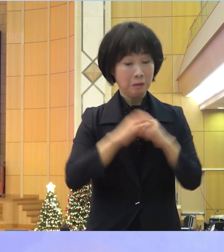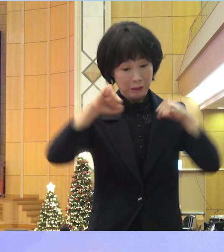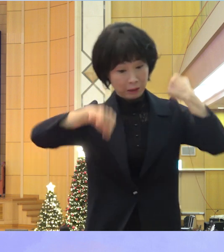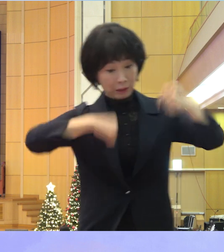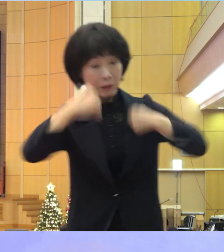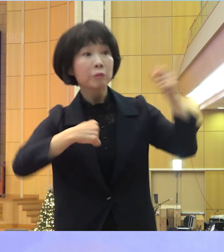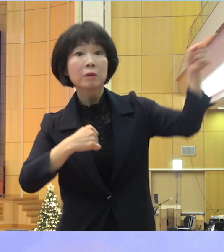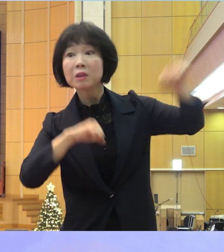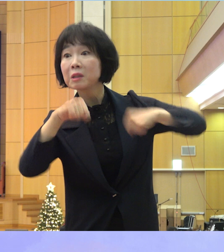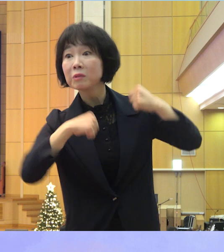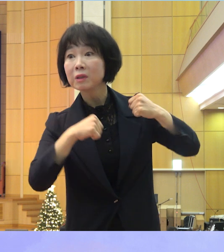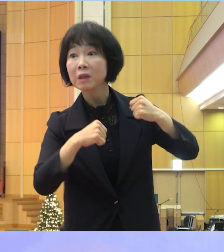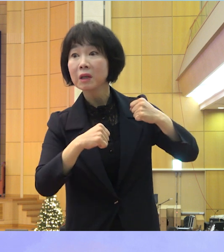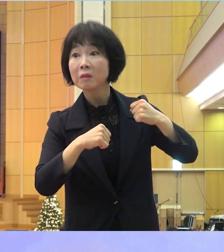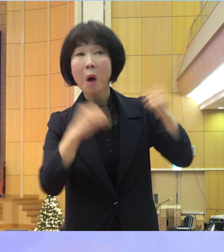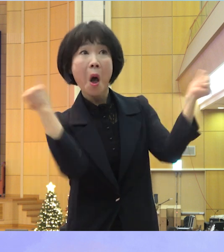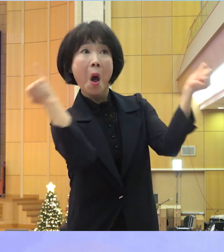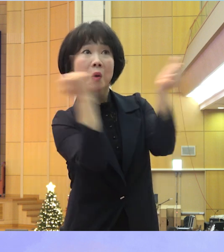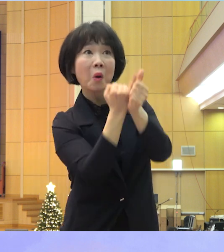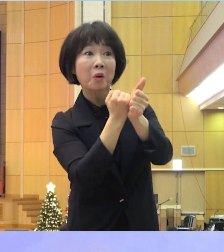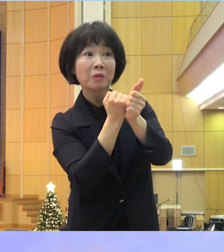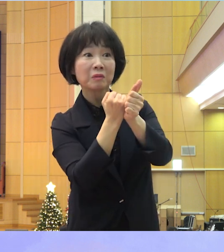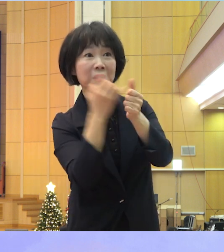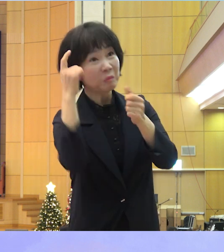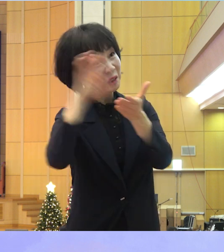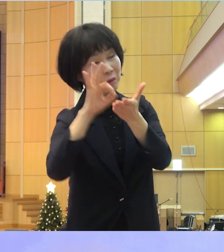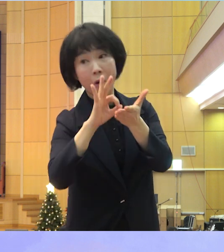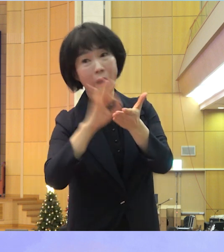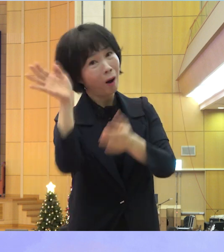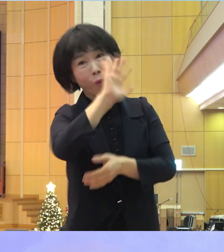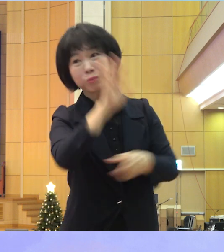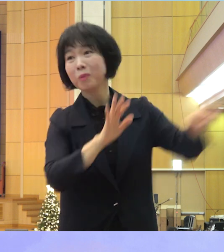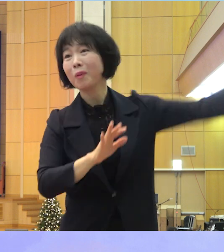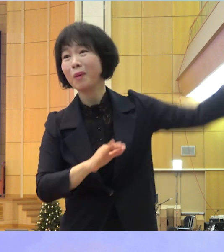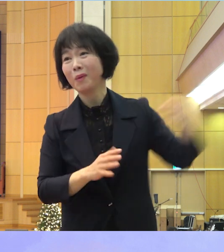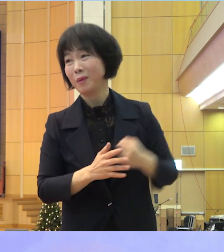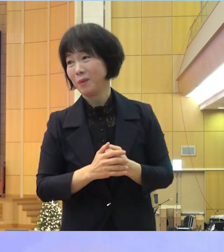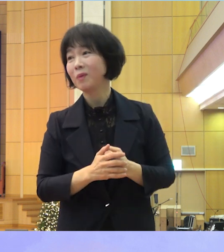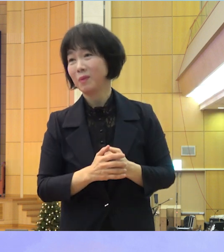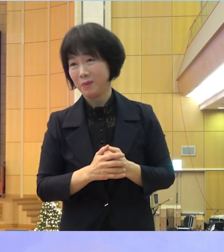해요. 그냥 만나면 그냥 결혼하면 되는 거지. 응? 그렇잖아요.